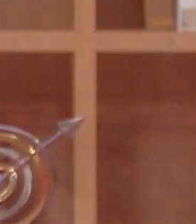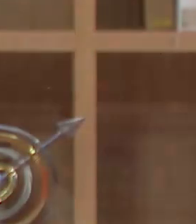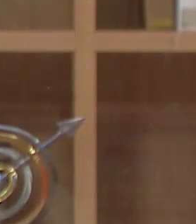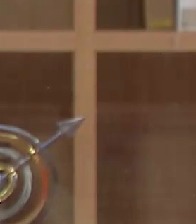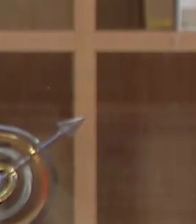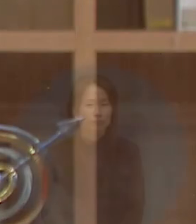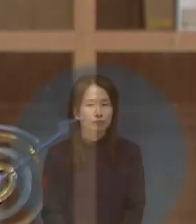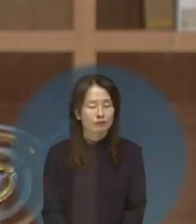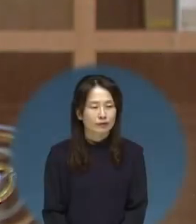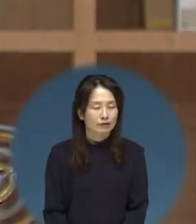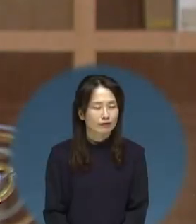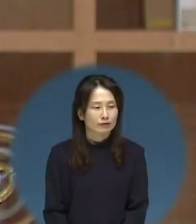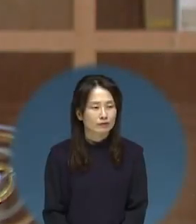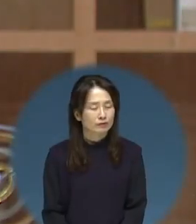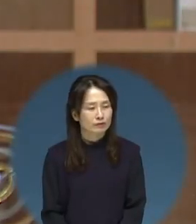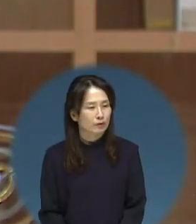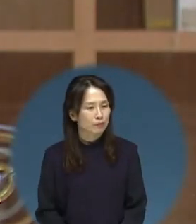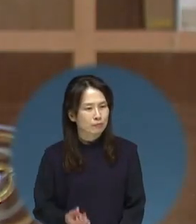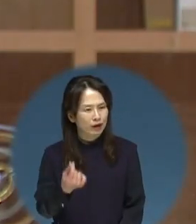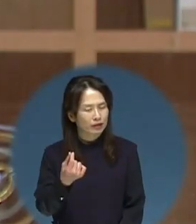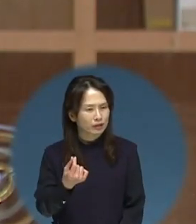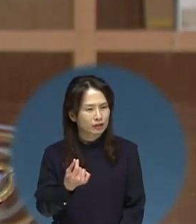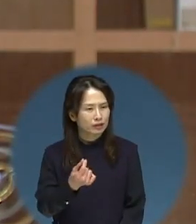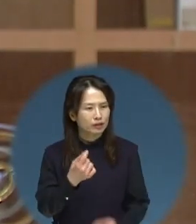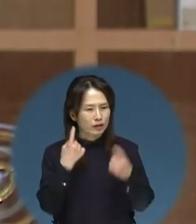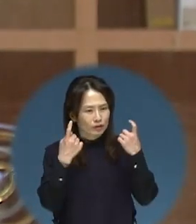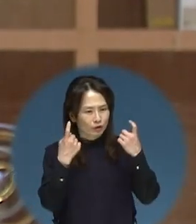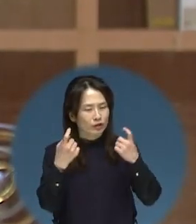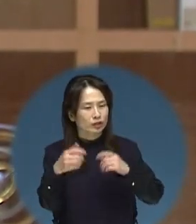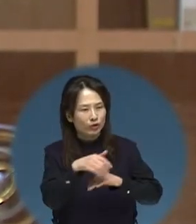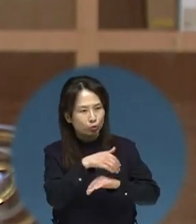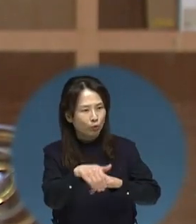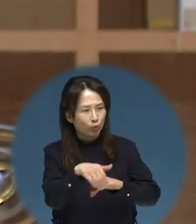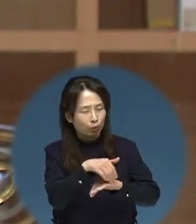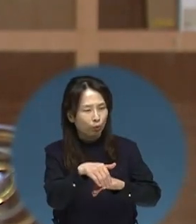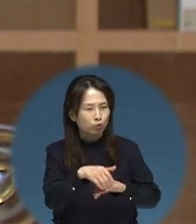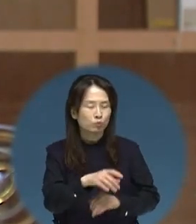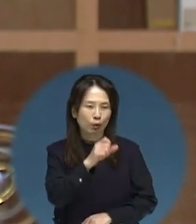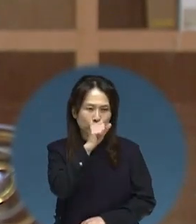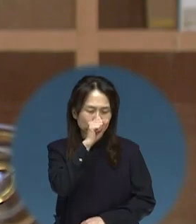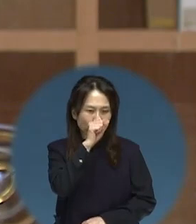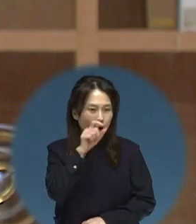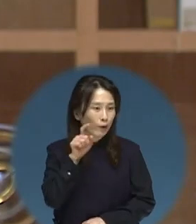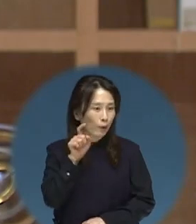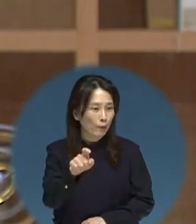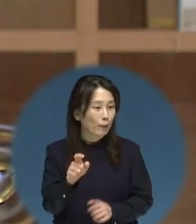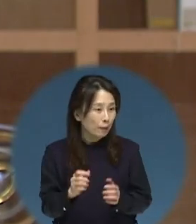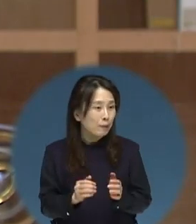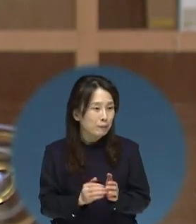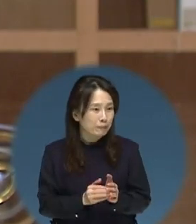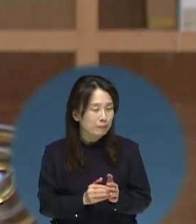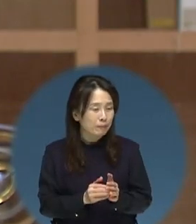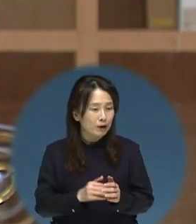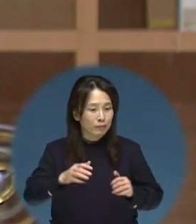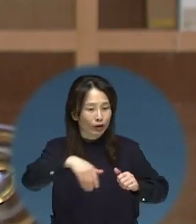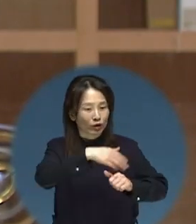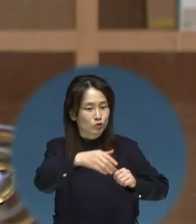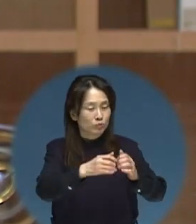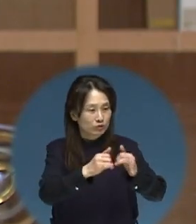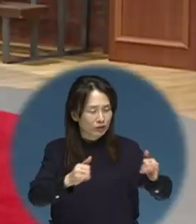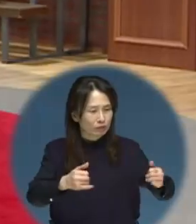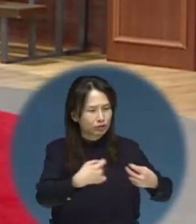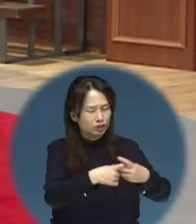아니 뭐 일찍부터 여행 다닌 소식들을 전하고 사람들이 뭐 좋아요 버튼도 누르고 아마 이런 그 주변 사람들까지는 이해가